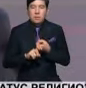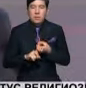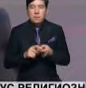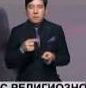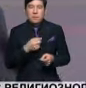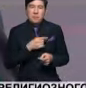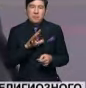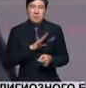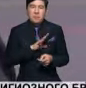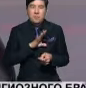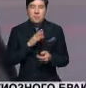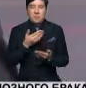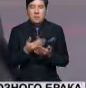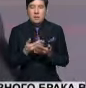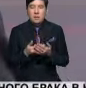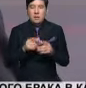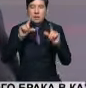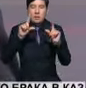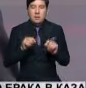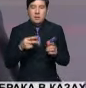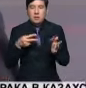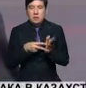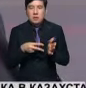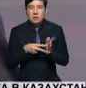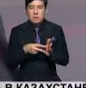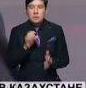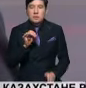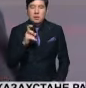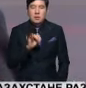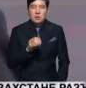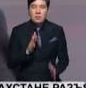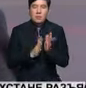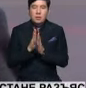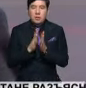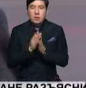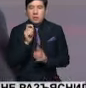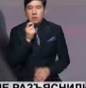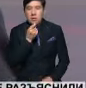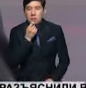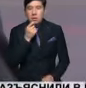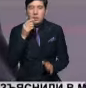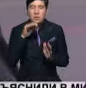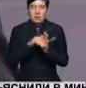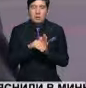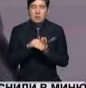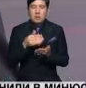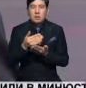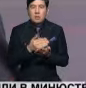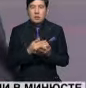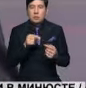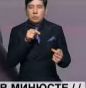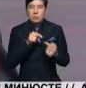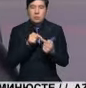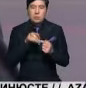конечном итоге даже низкая цена сырья, будем говорить, пшеницы, зерна, оно напрямую и